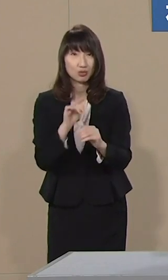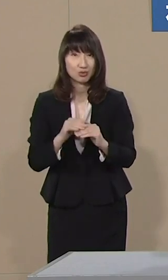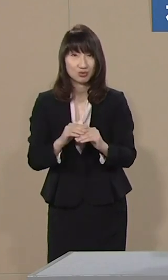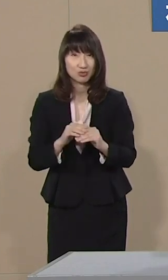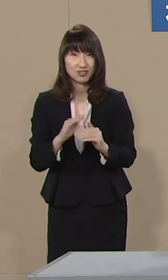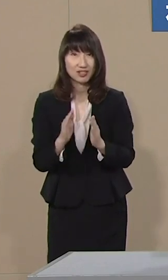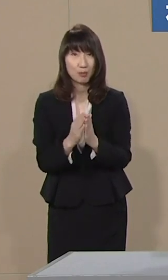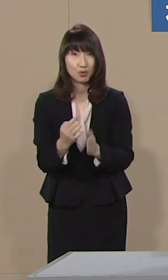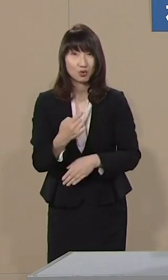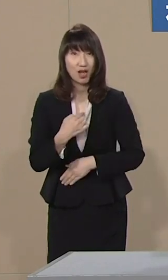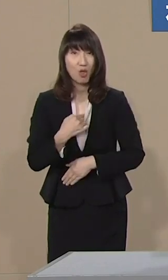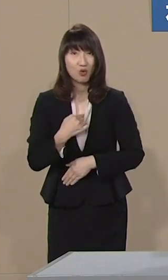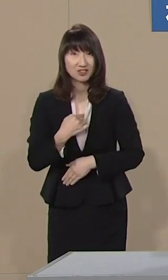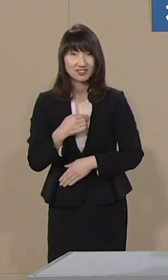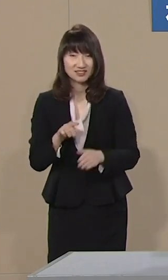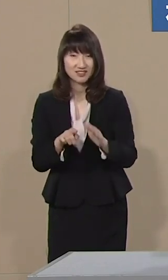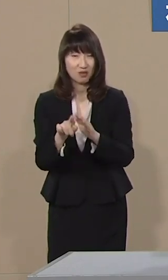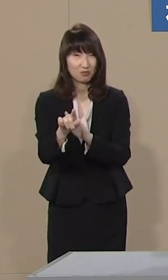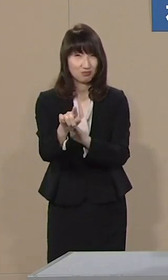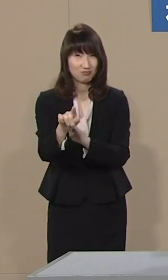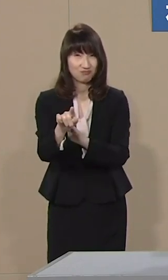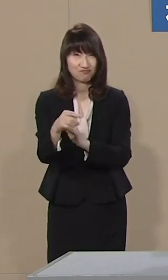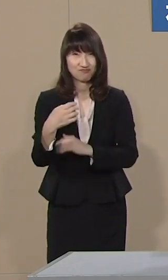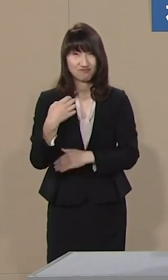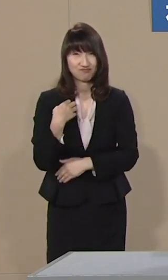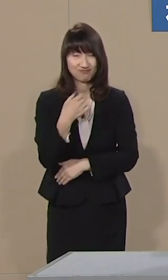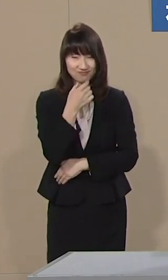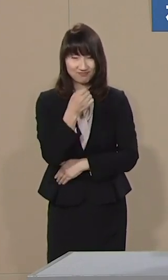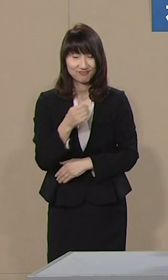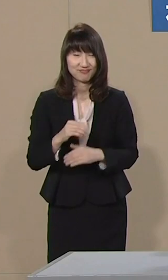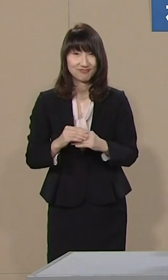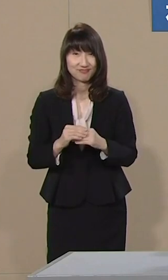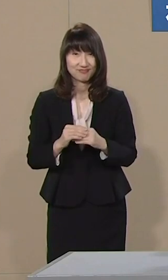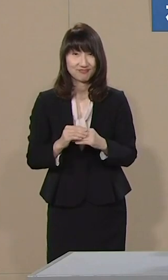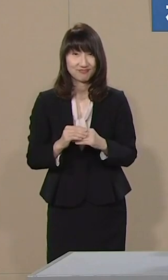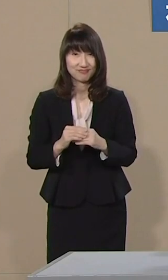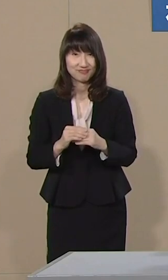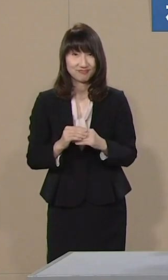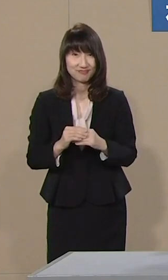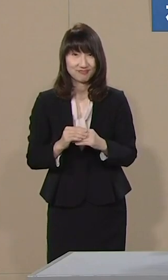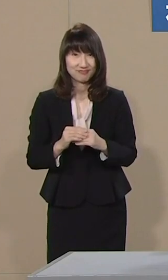山本太郎にその先頭に立たせてください